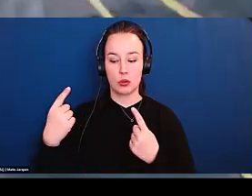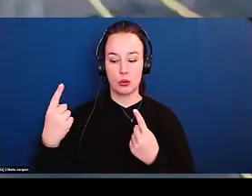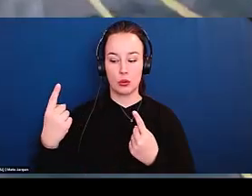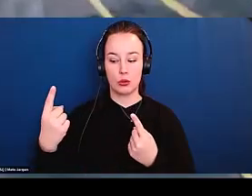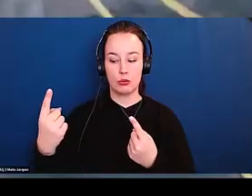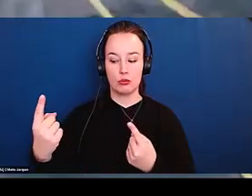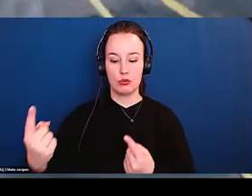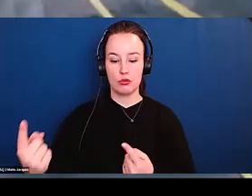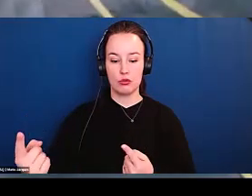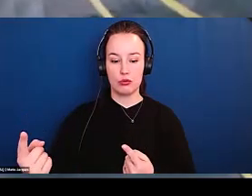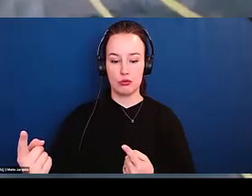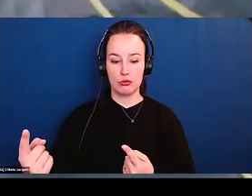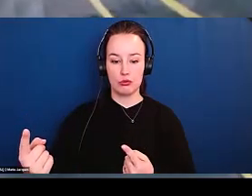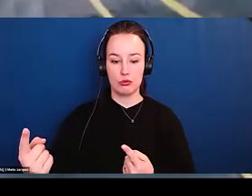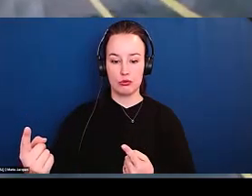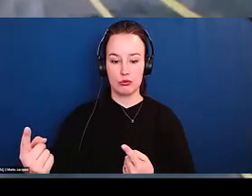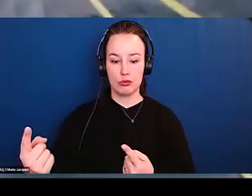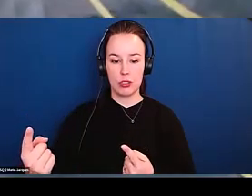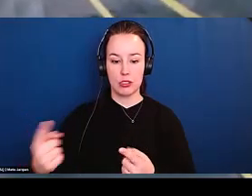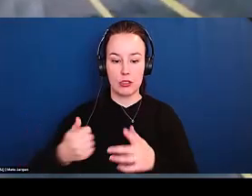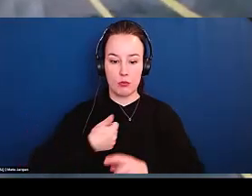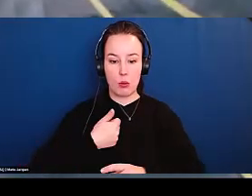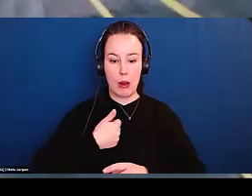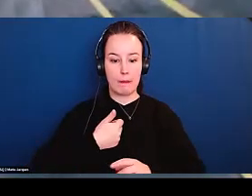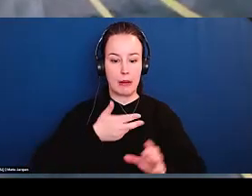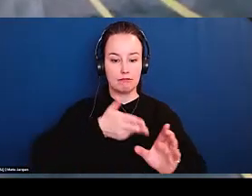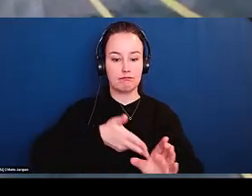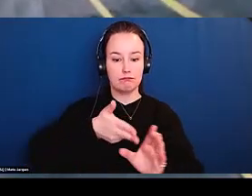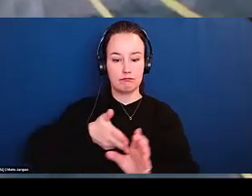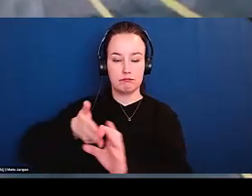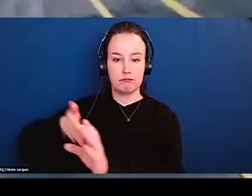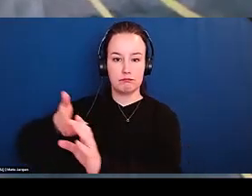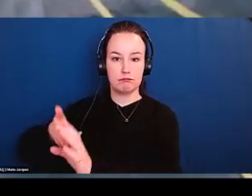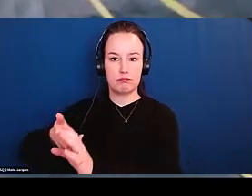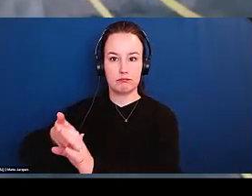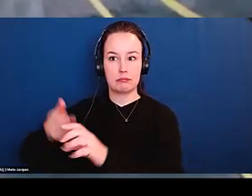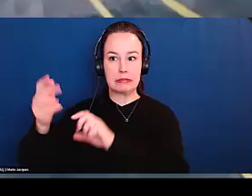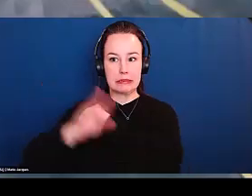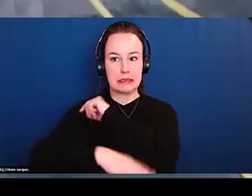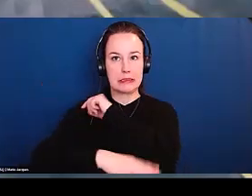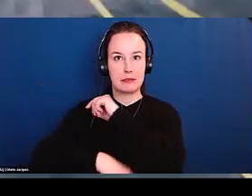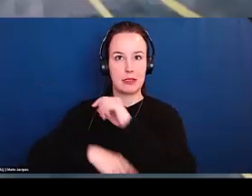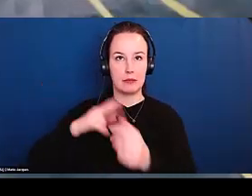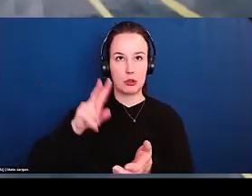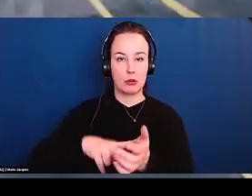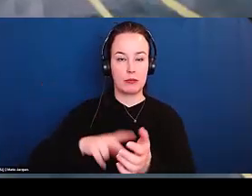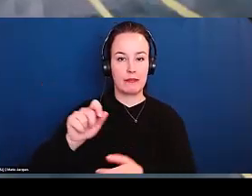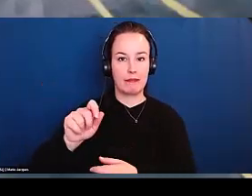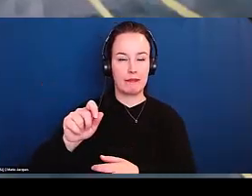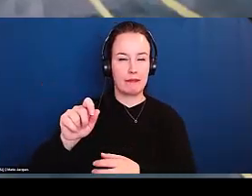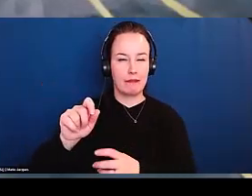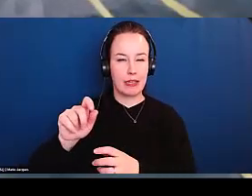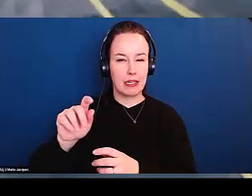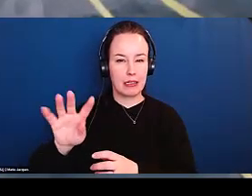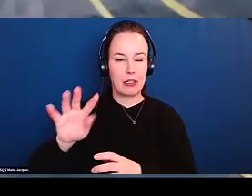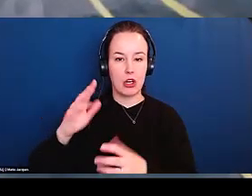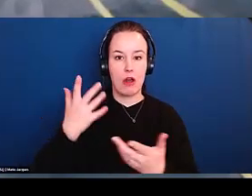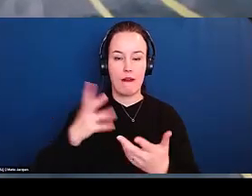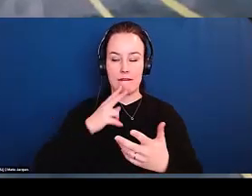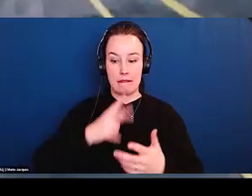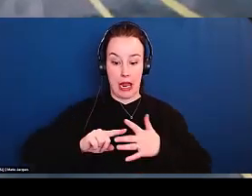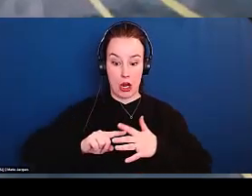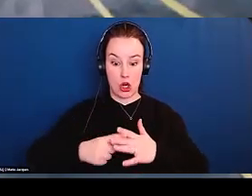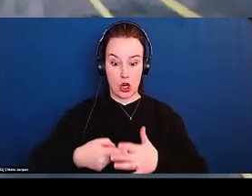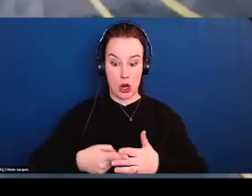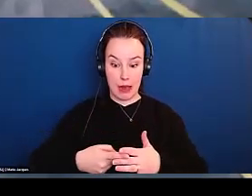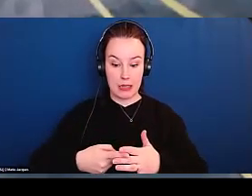depuis le début de mon implication dans ce domaine en septembre 2020, c'est là que j'ai commencé. Et là,